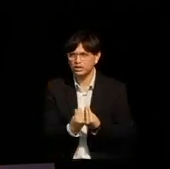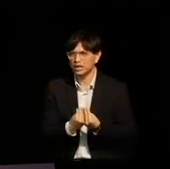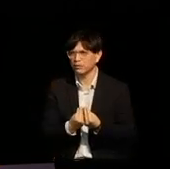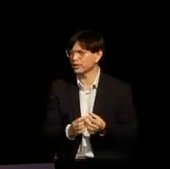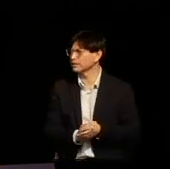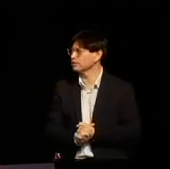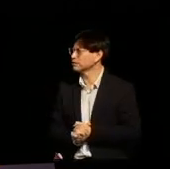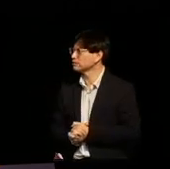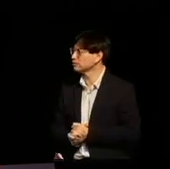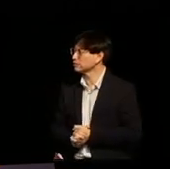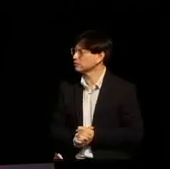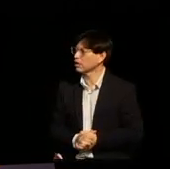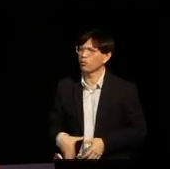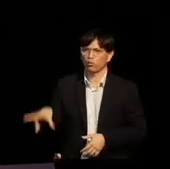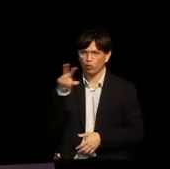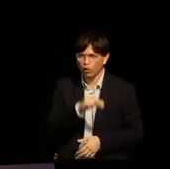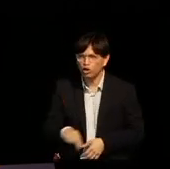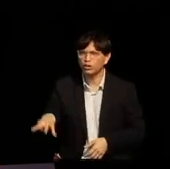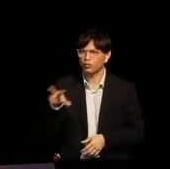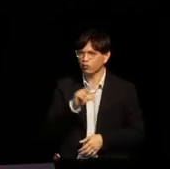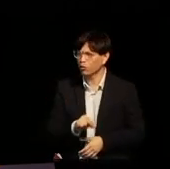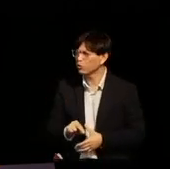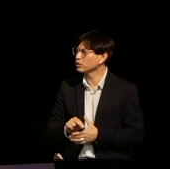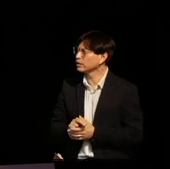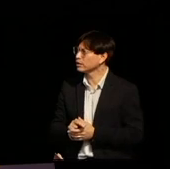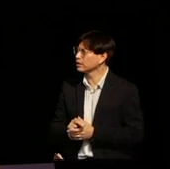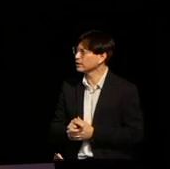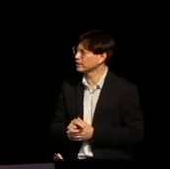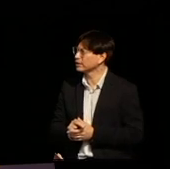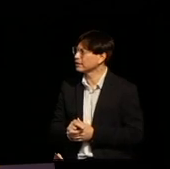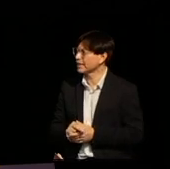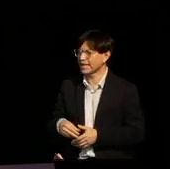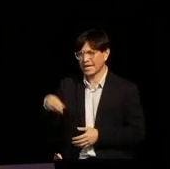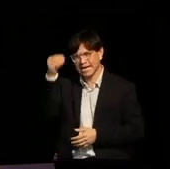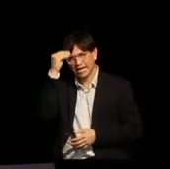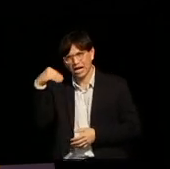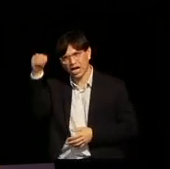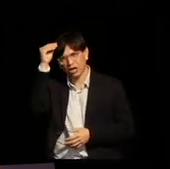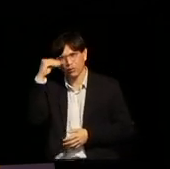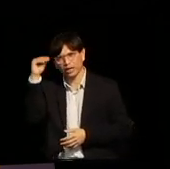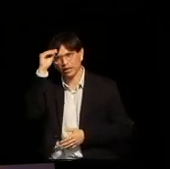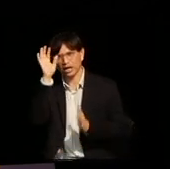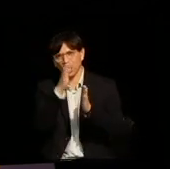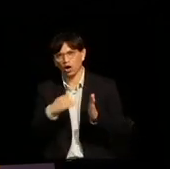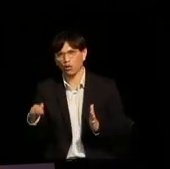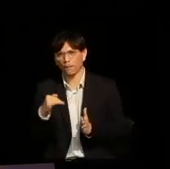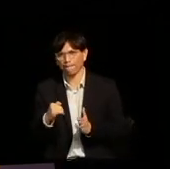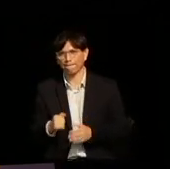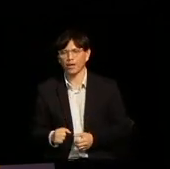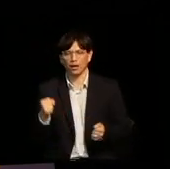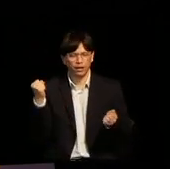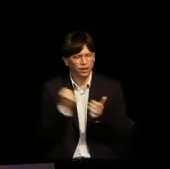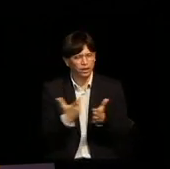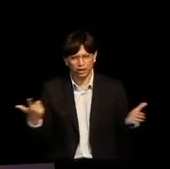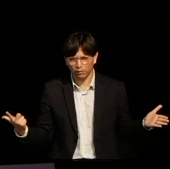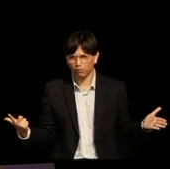abbiamo detto più volte ma lo ripeto Il punto è creare una mentalità e i catechisti come diceva don Luigi sono fondamentali